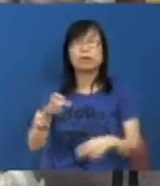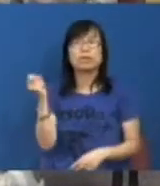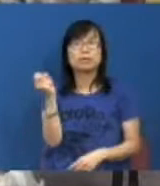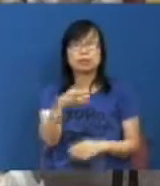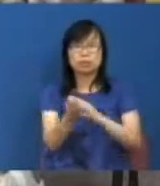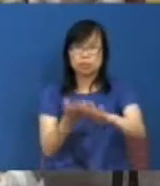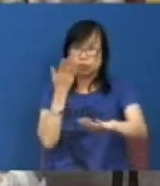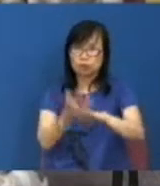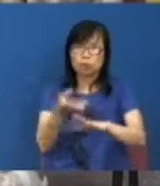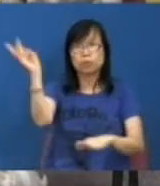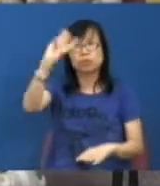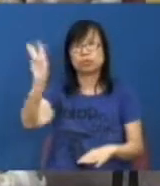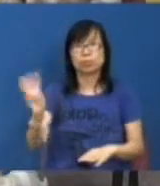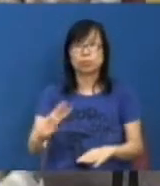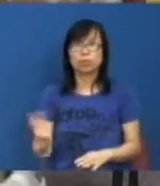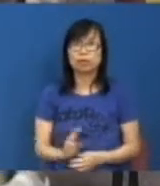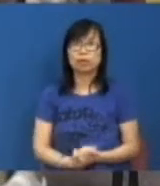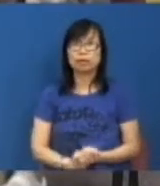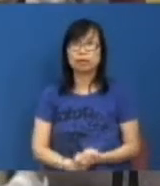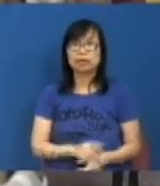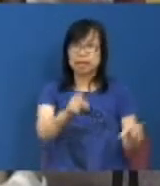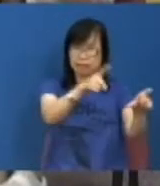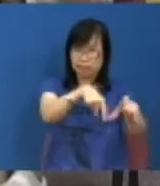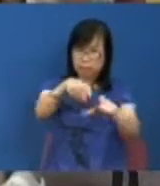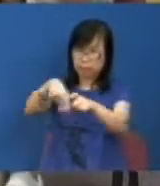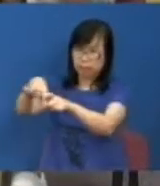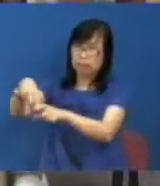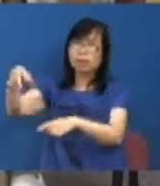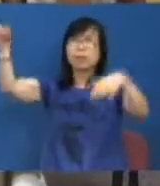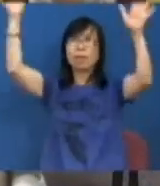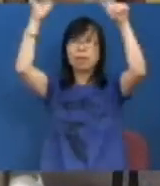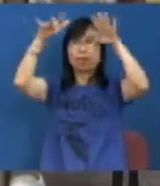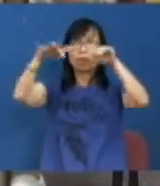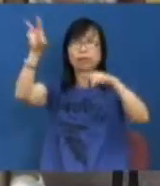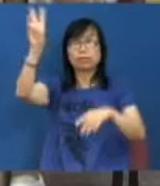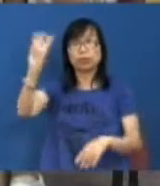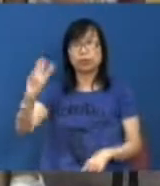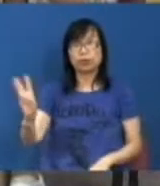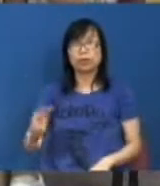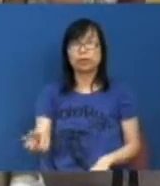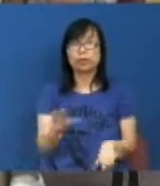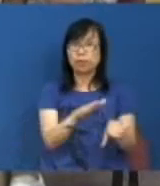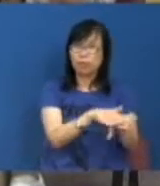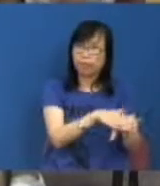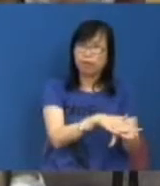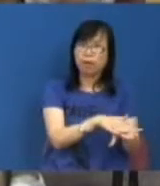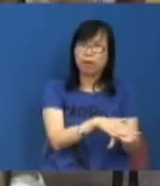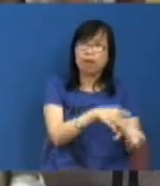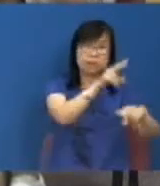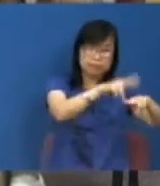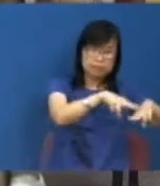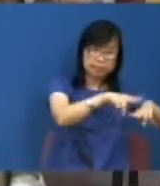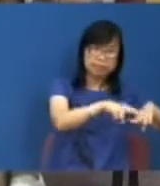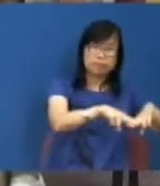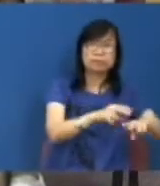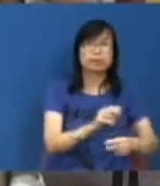嚇 ，grey water plant， 譬如收集雨水落去我哋嘅美井，或者我哋做